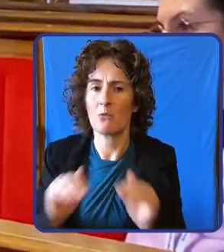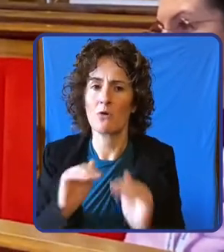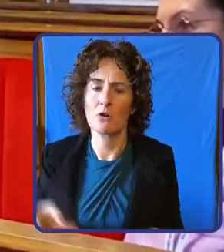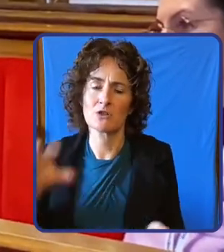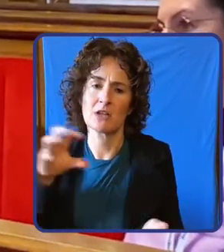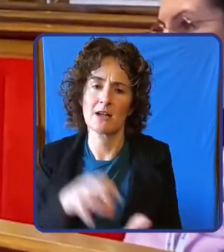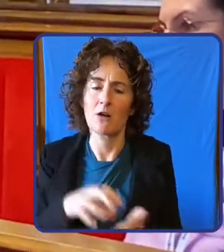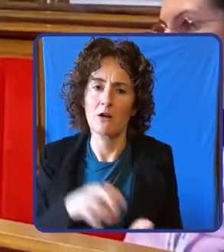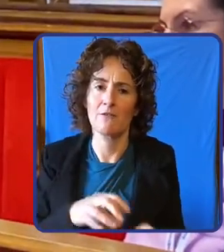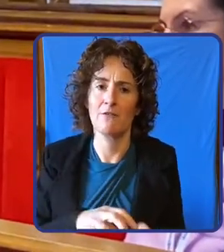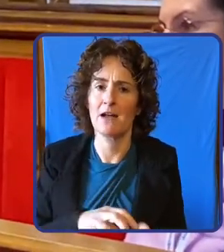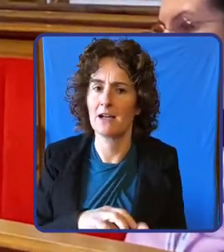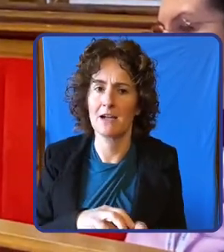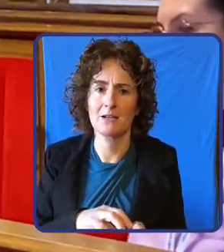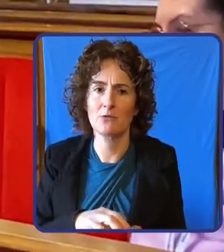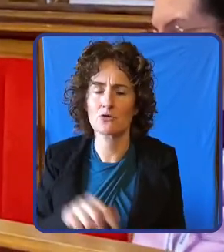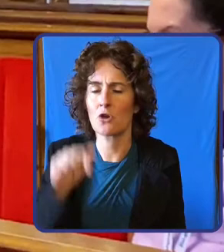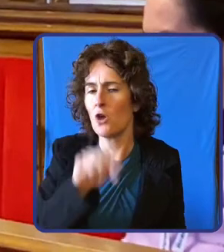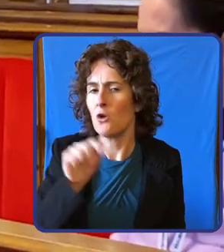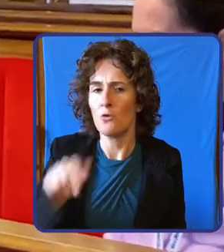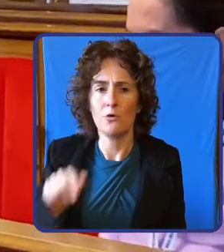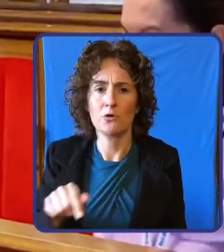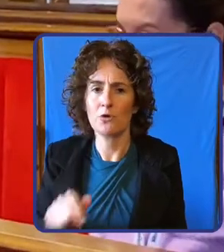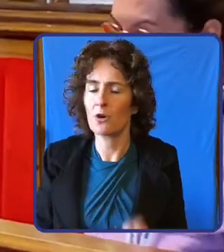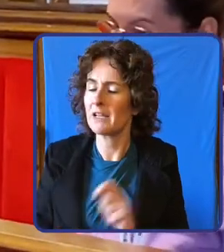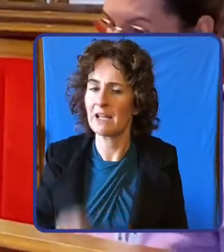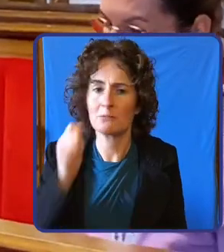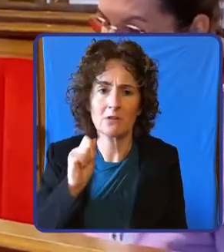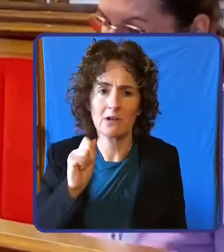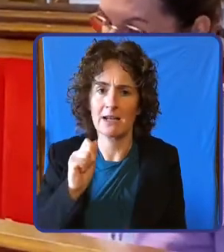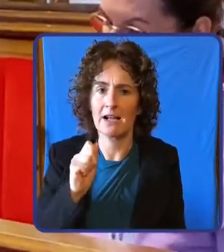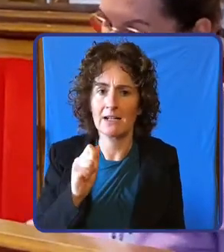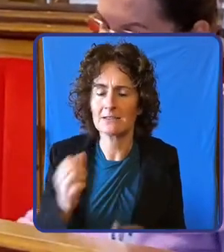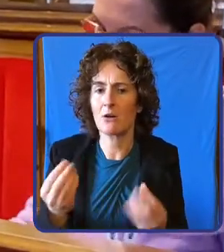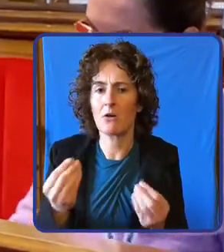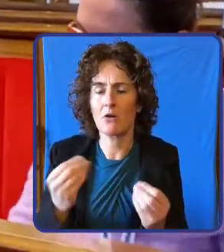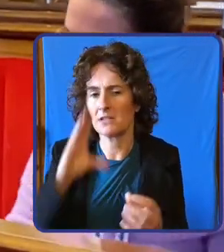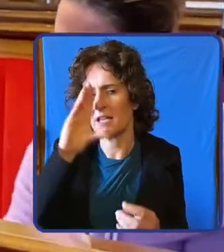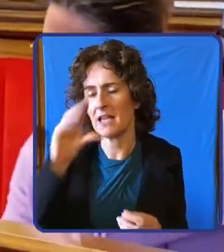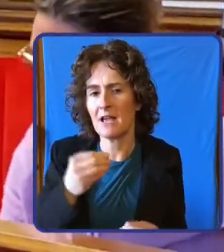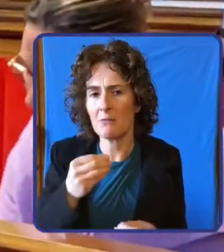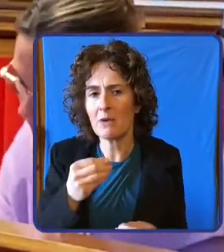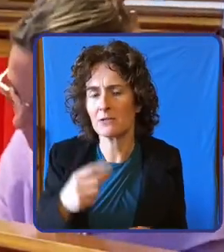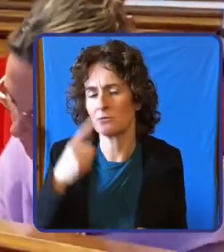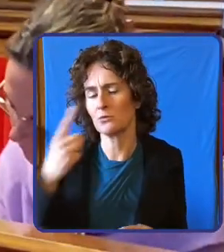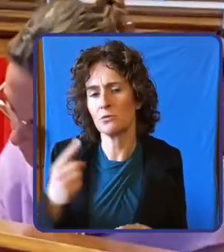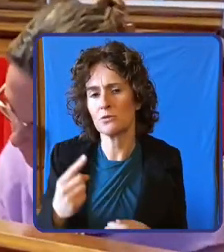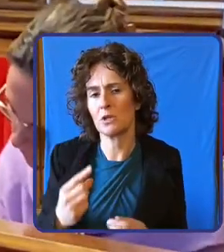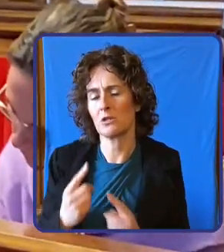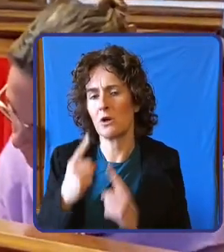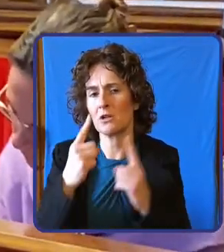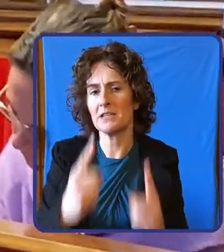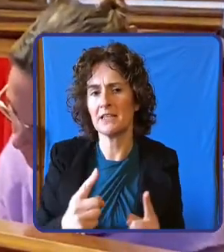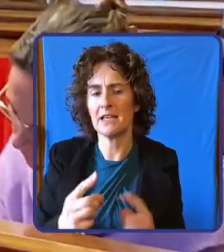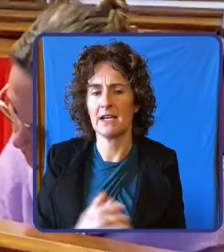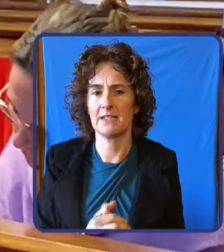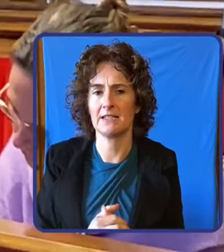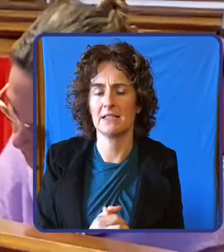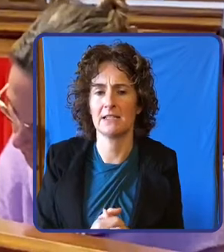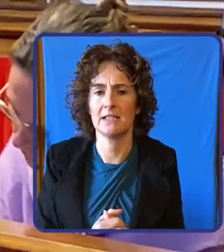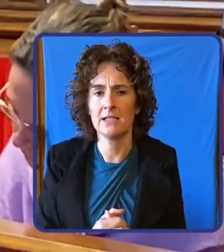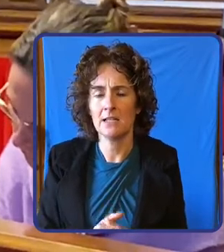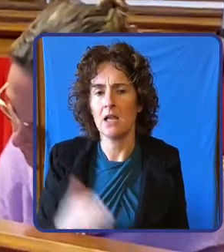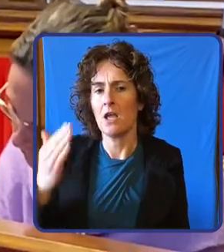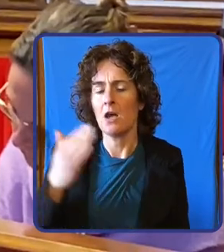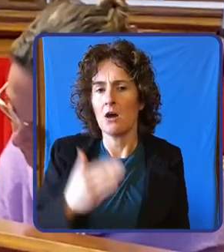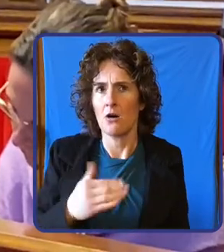bohóckodáshoz. Tehát azt hiszem, hogy nem én árazom be a polgármester úr kommunikációját, meg ezt a csapkodást, hanem a város lakossága, hiszen ha valóban úgy